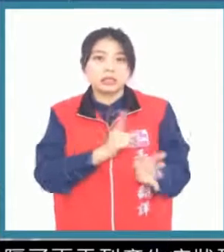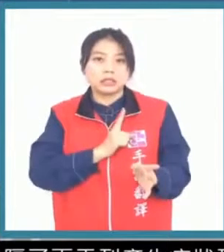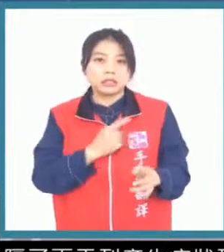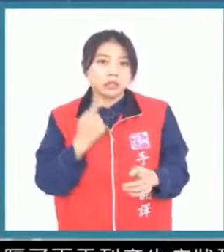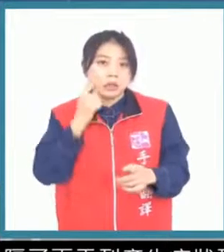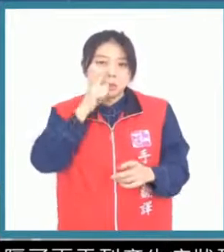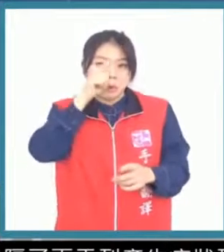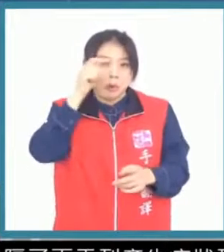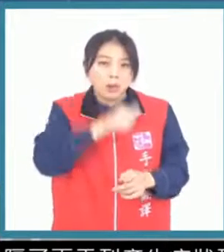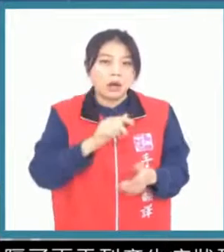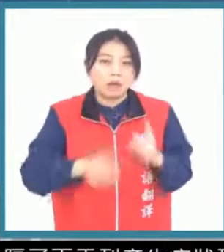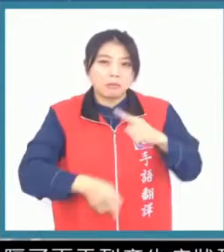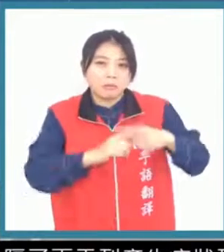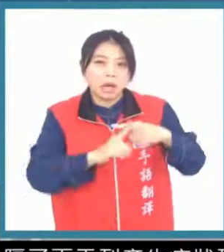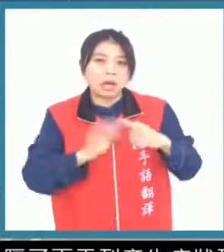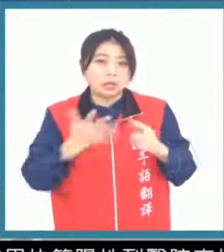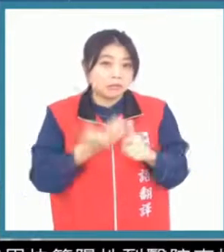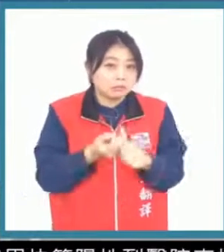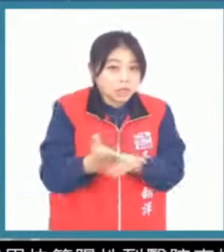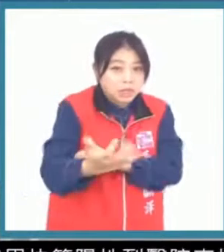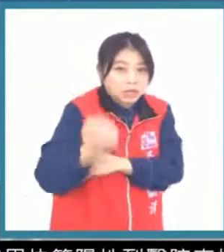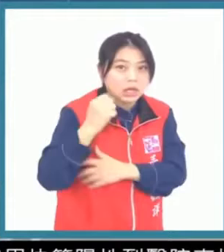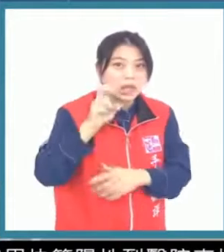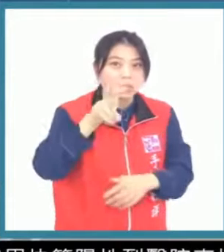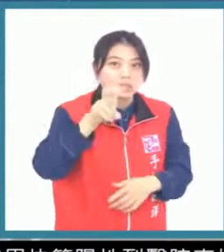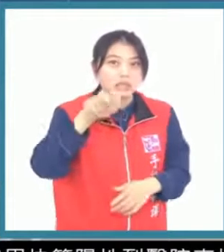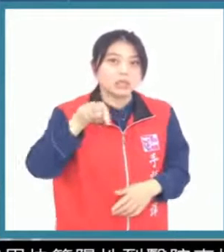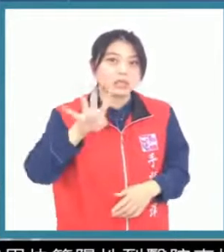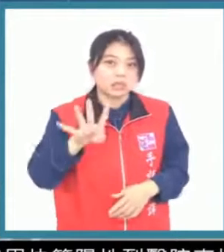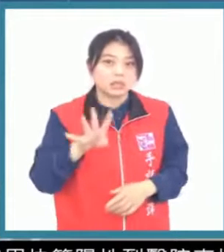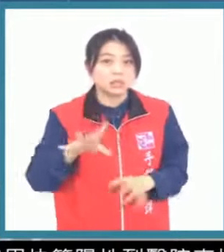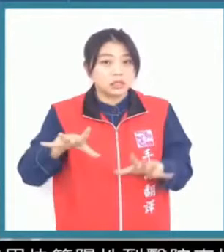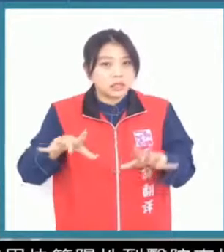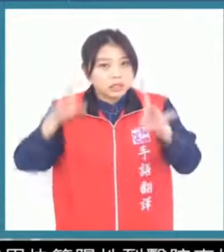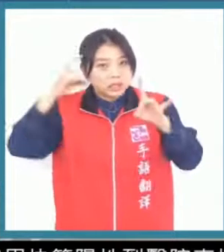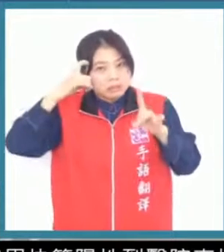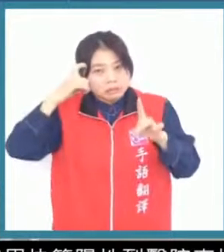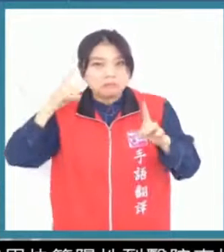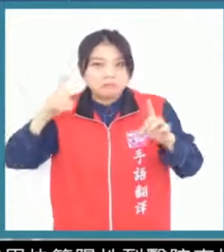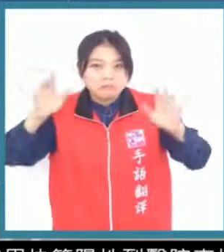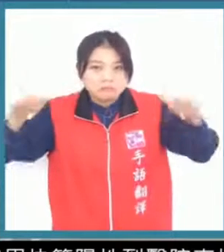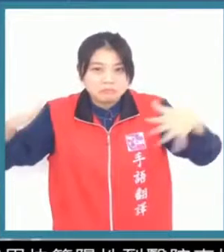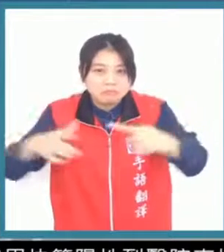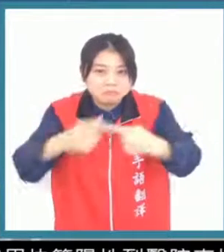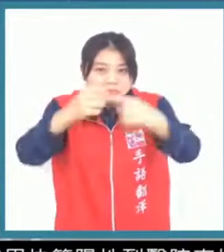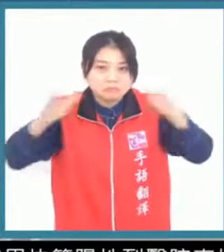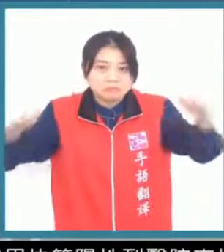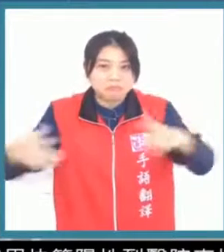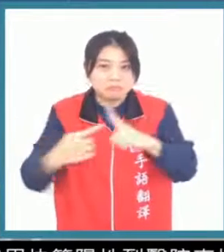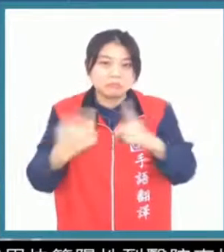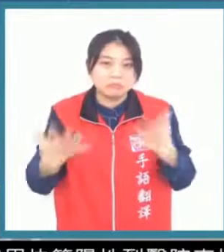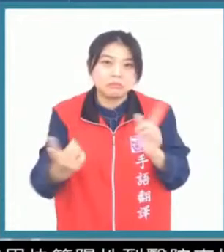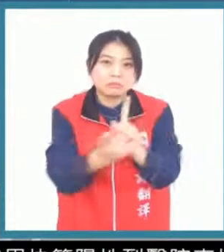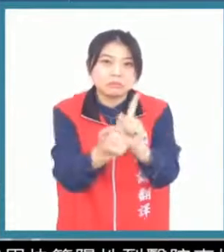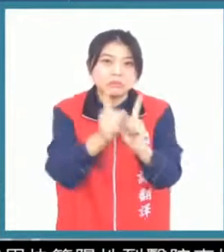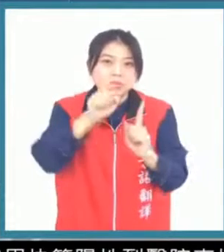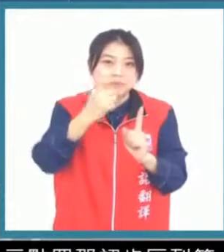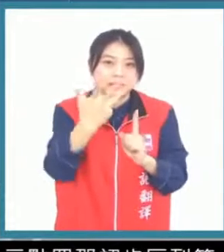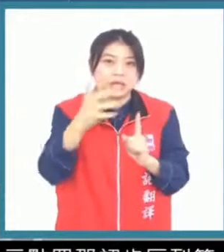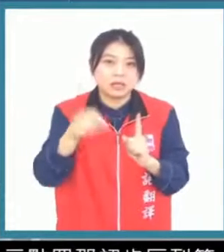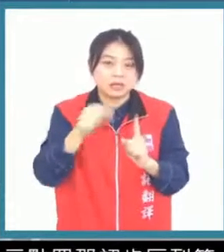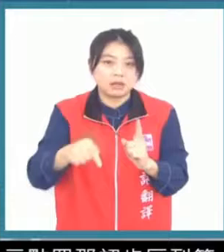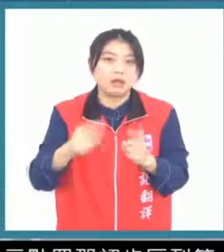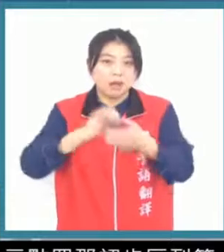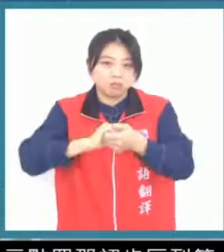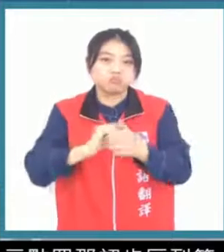诊，那 CT 值是 22.4， 那初步框列第一轮的接触者有18人，要进行居隔